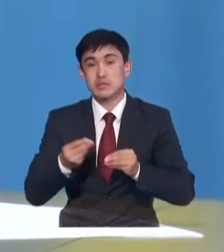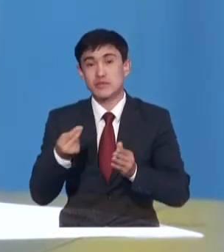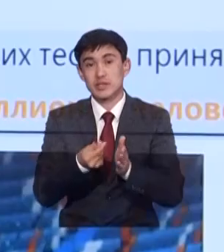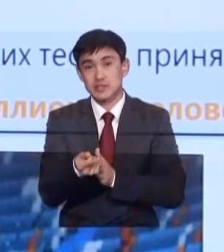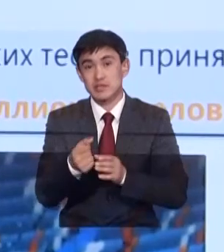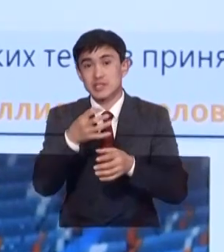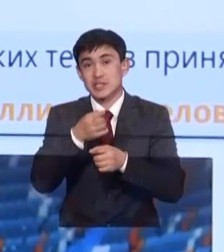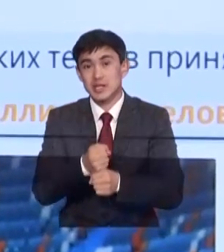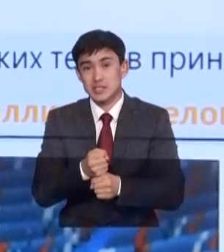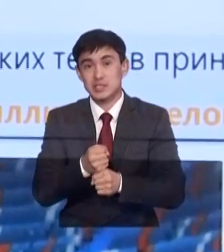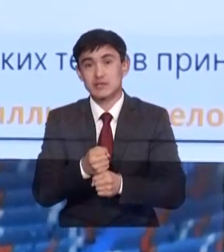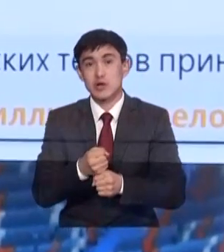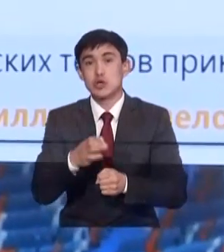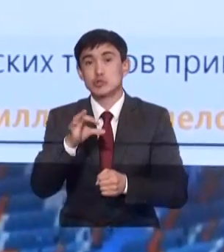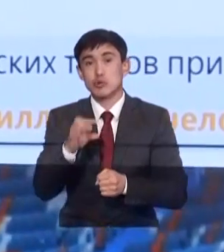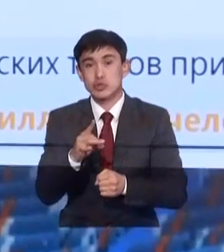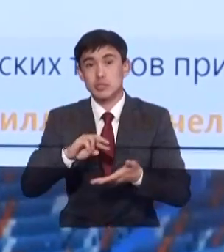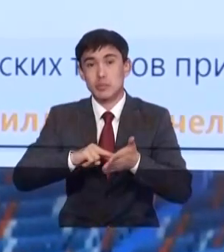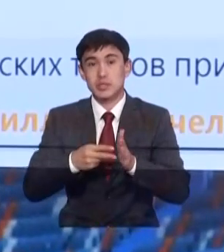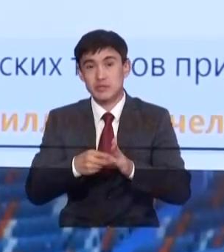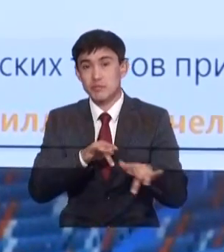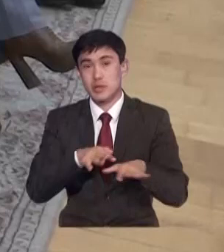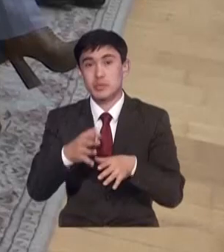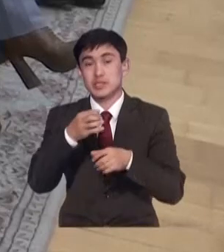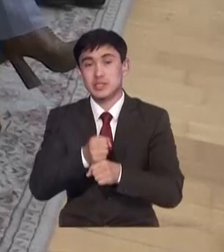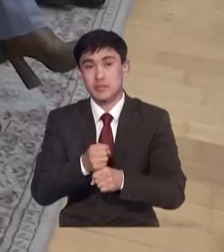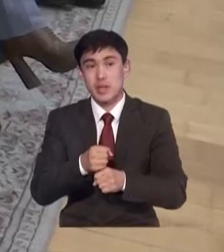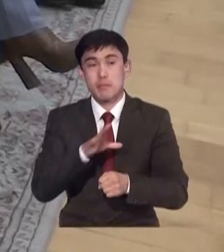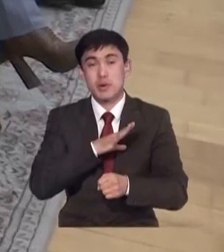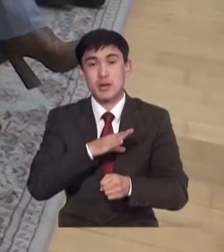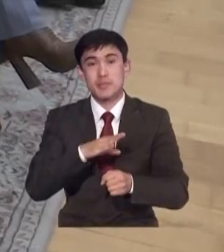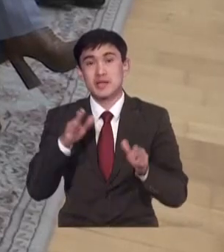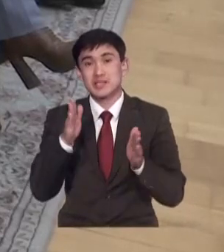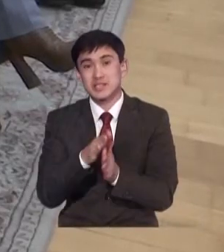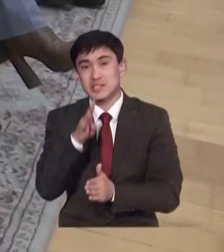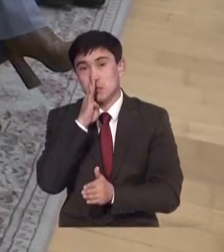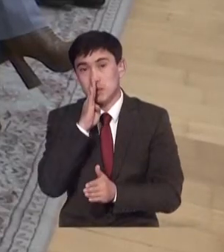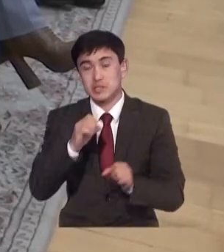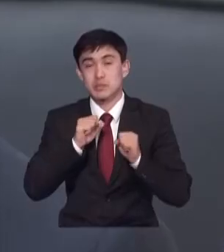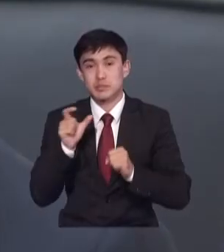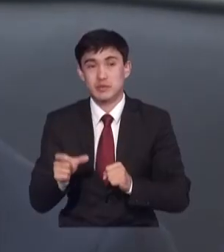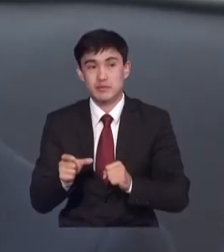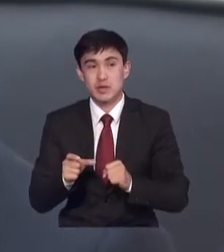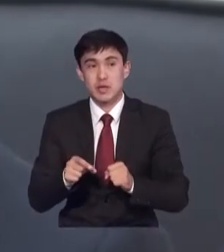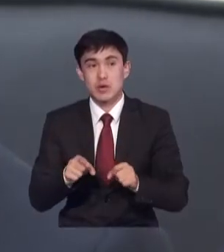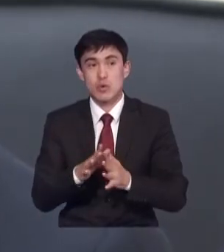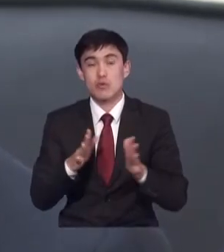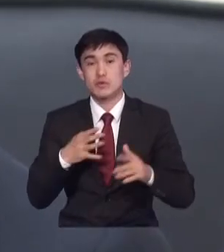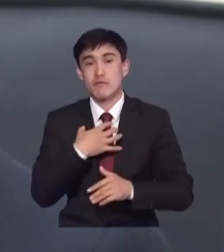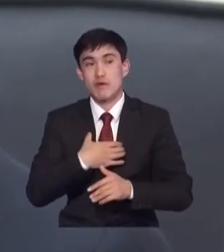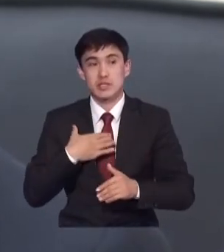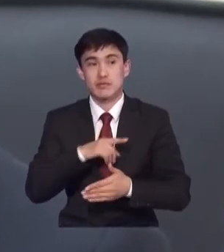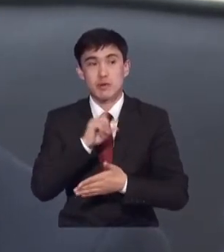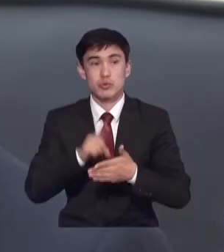финансированием, сокращение числа спонсоров и количество запланированных мероприятий. Были упомянуты и низкие заработные платы спортсменов. Не менее остро стоит